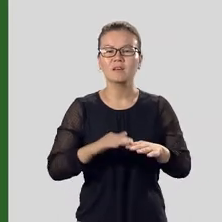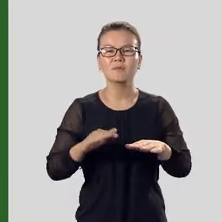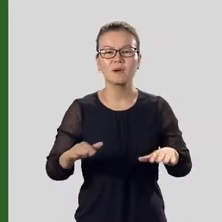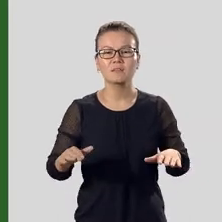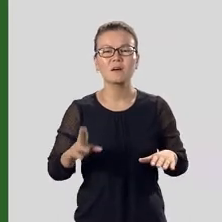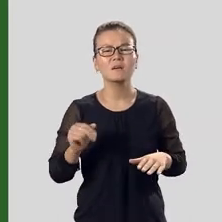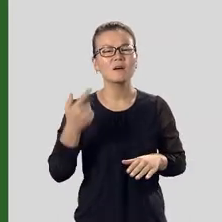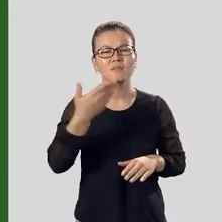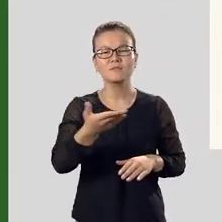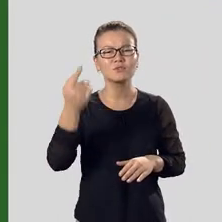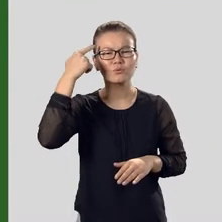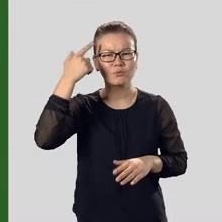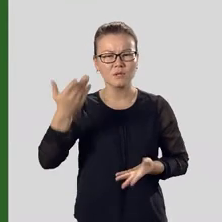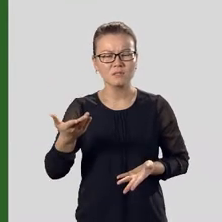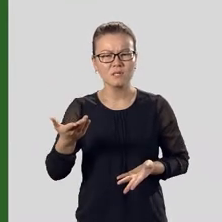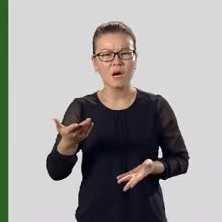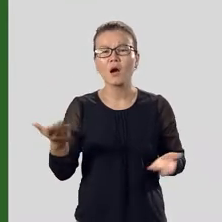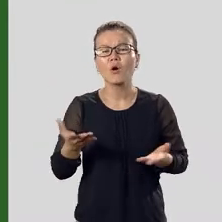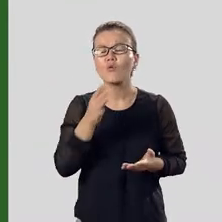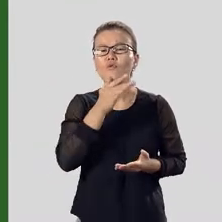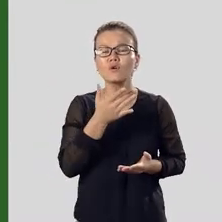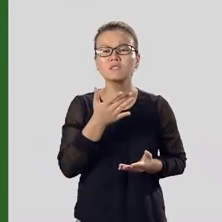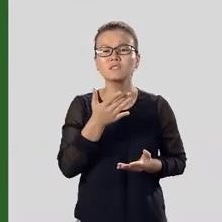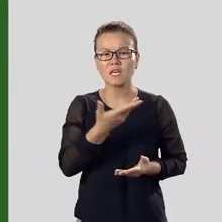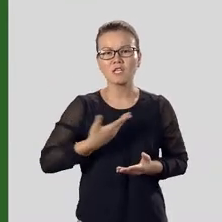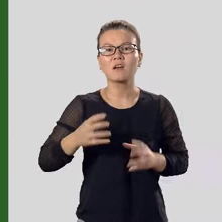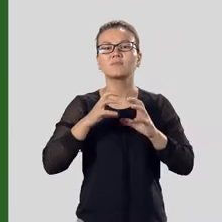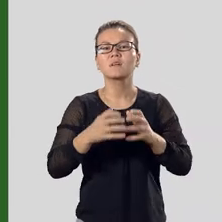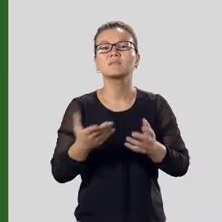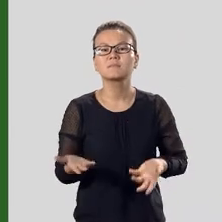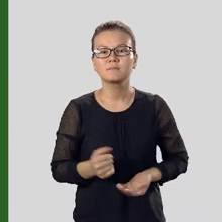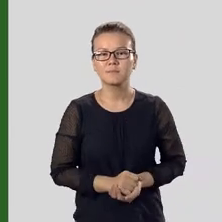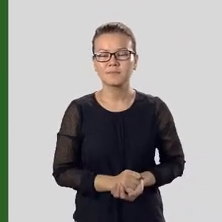Ребята, как вы думаете, какой возраст нашей планеты?